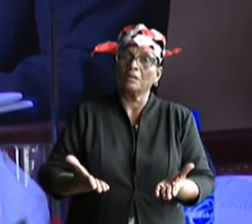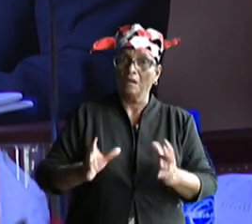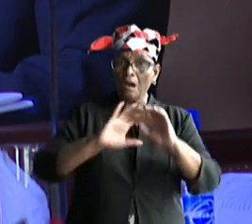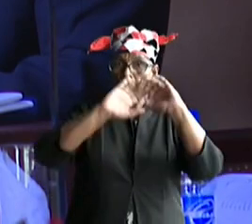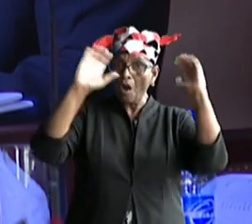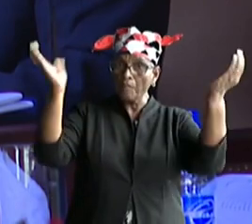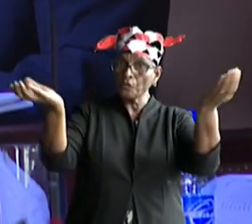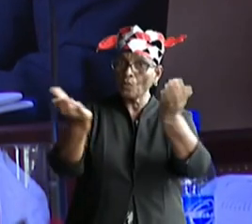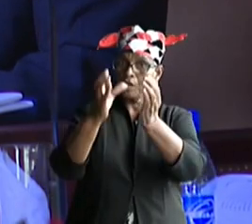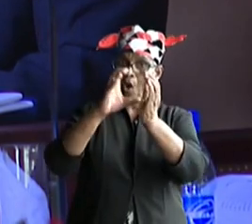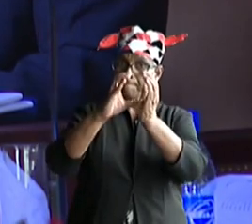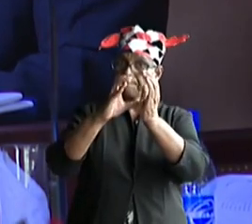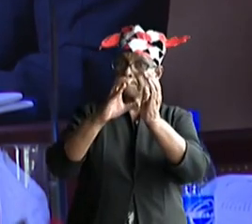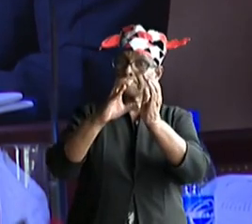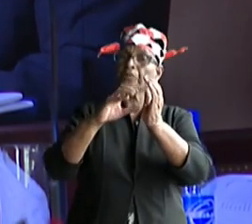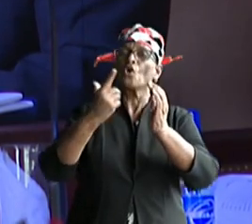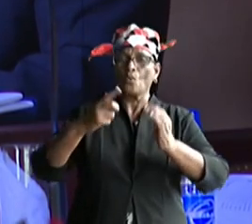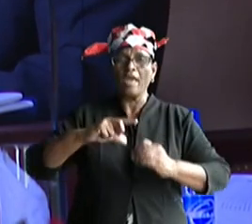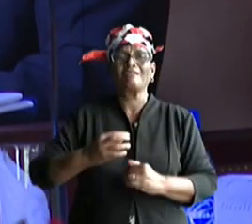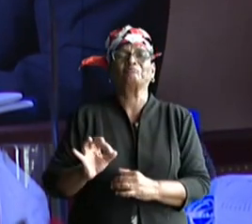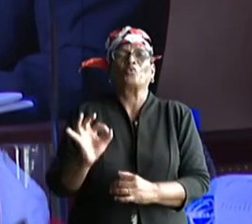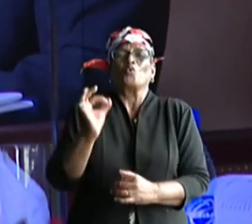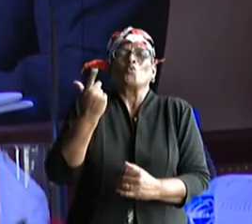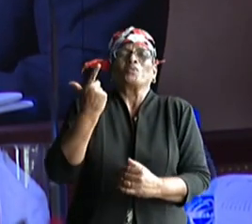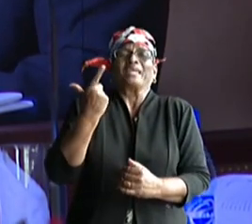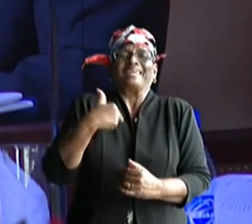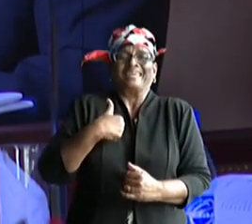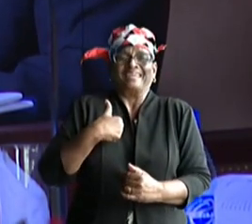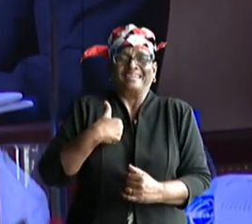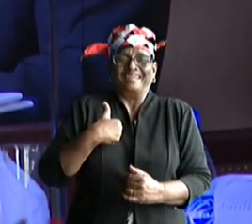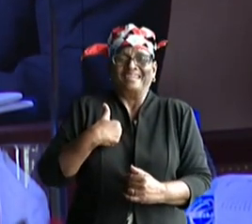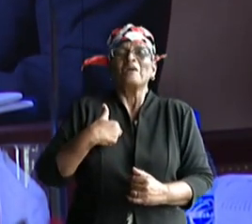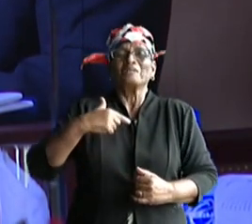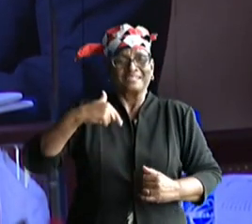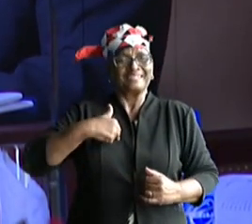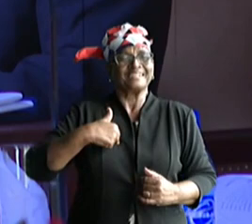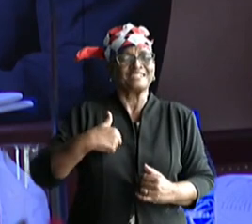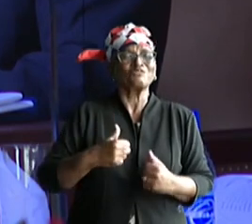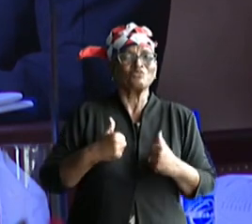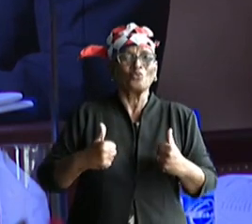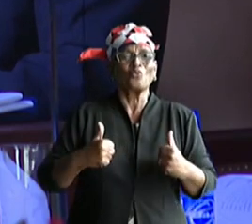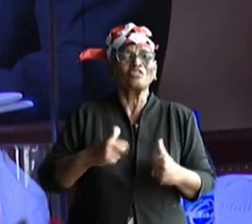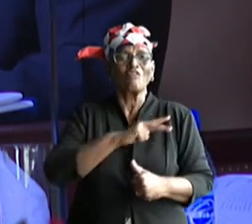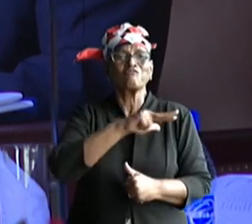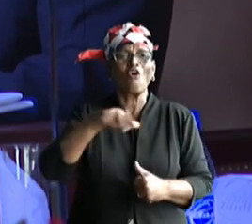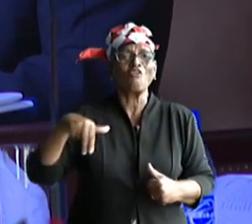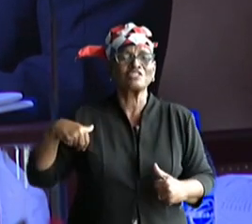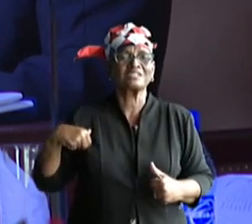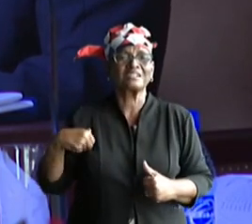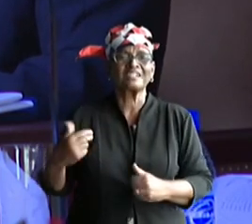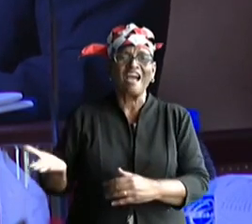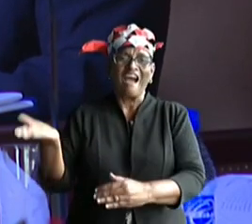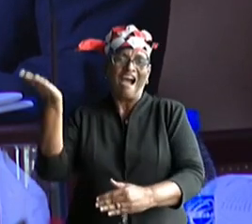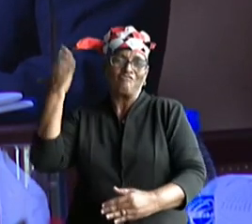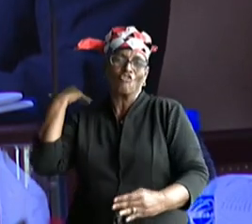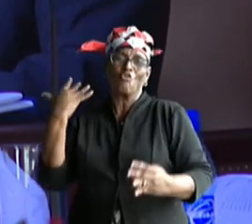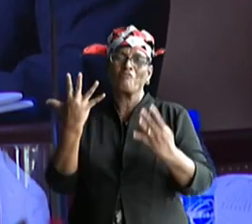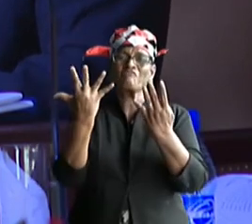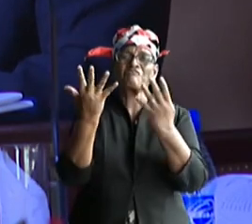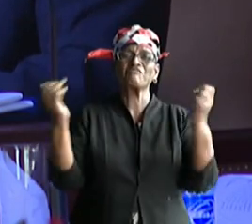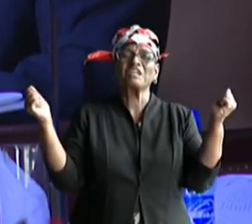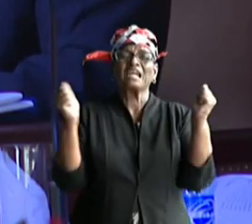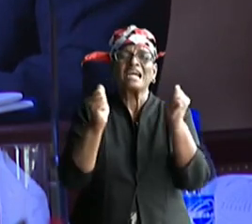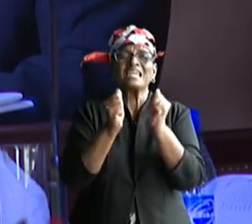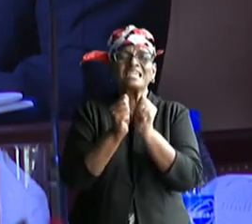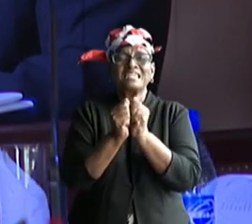land op de kaart. Deze erkenning is ons een heleboel waard. In de afgelopen 45 jaar